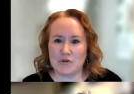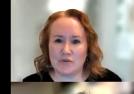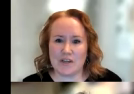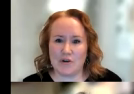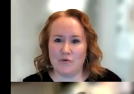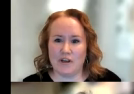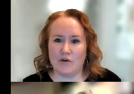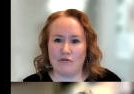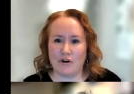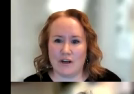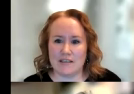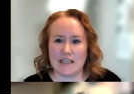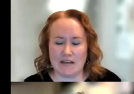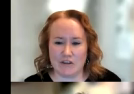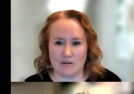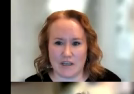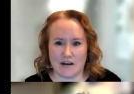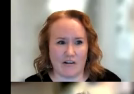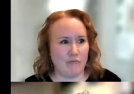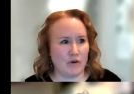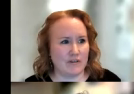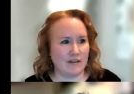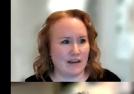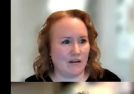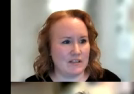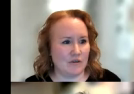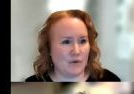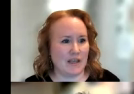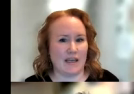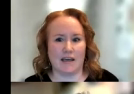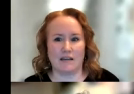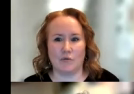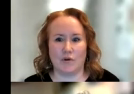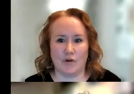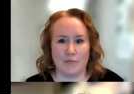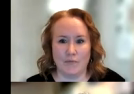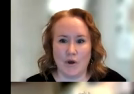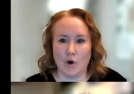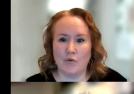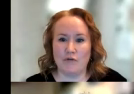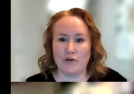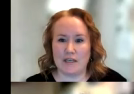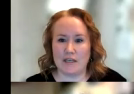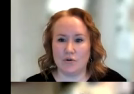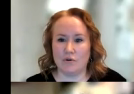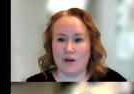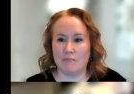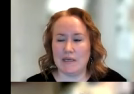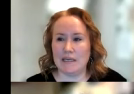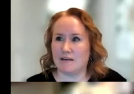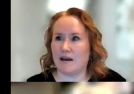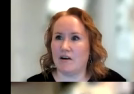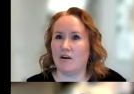Til informasjon så det mulig å følge skrivetolking av møtet. Det har vi sett opp et eget område for I